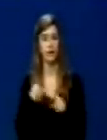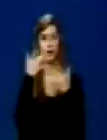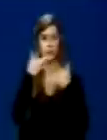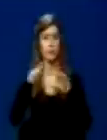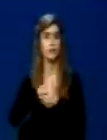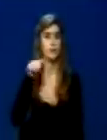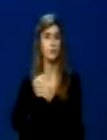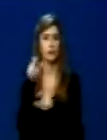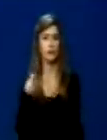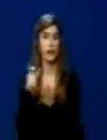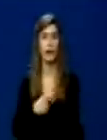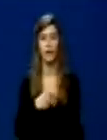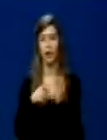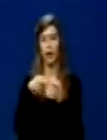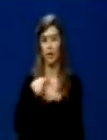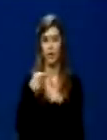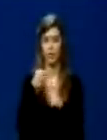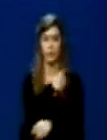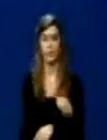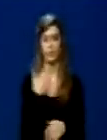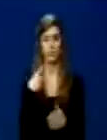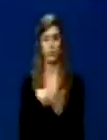ndodhur në AKP në vitin 2013.